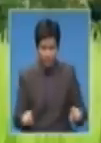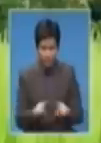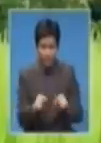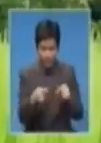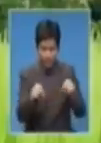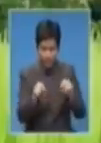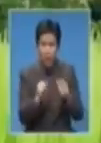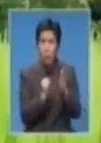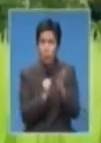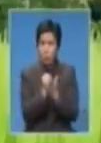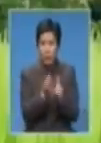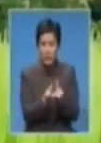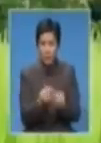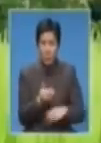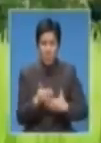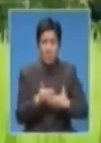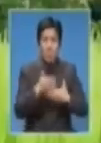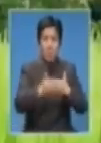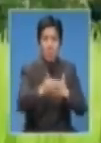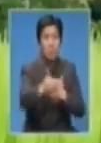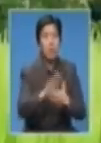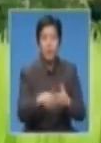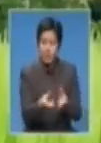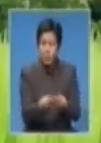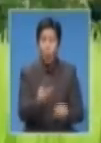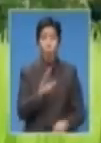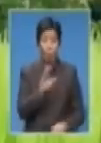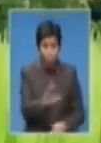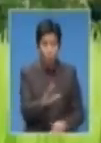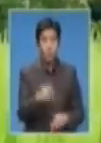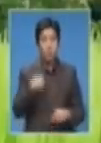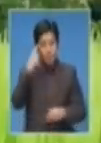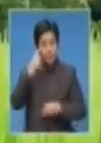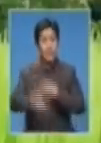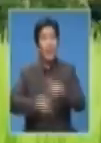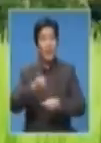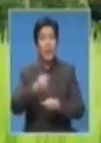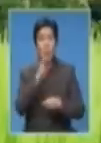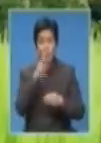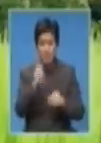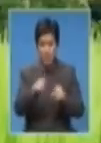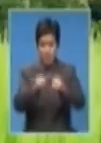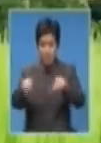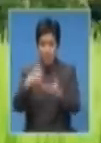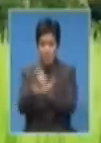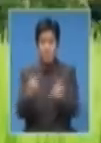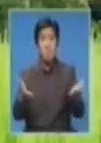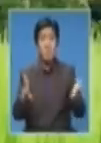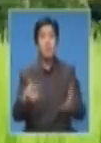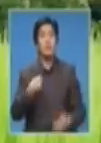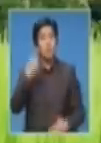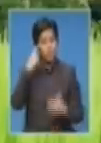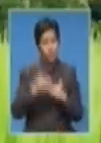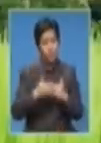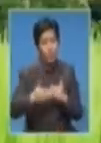รุกที่ดินมันจะได้ไปขายได้รับซื้อได้อะไรต่อไปถ้ามันไม่อยู่ในเขตเอกสารสิทธิ์นะมันลำบากนะลำบาก